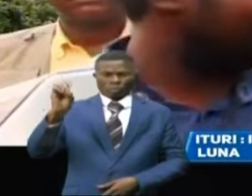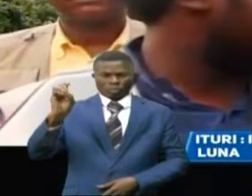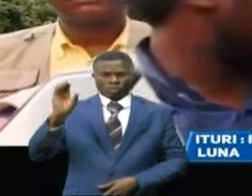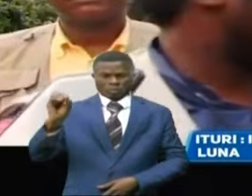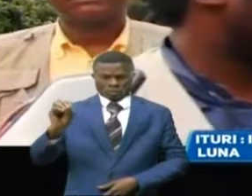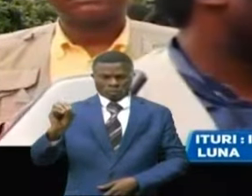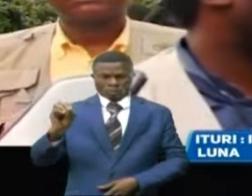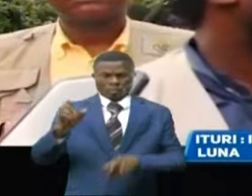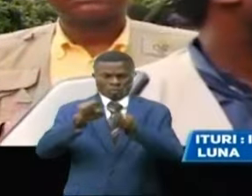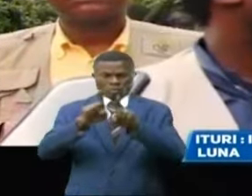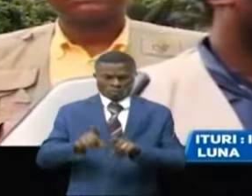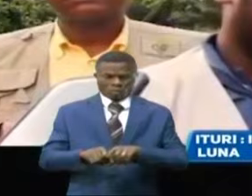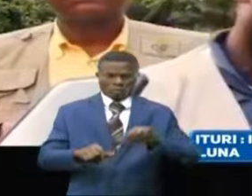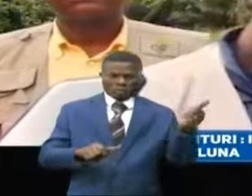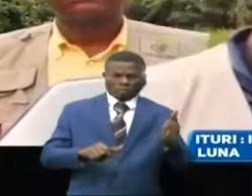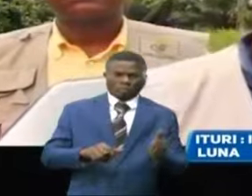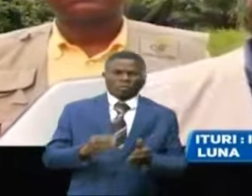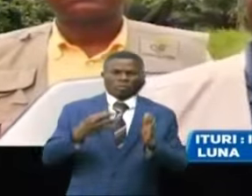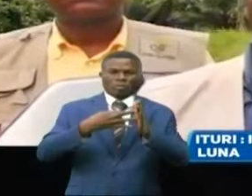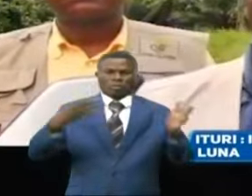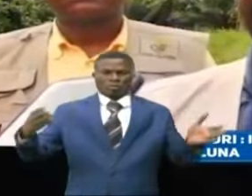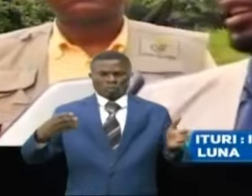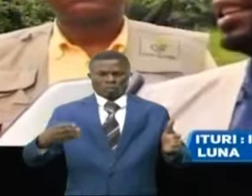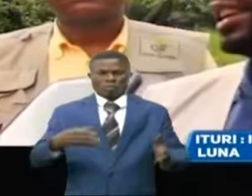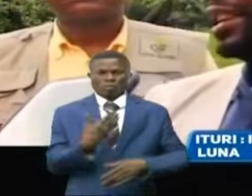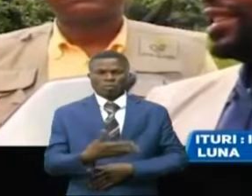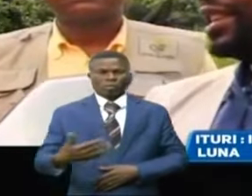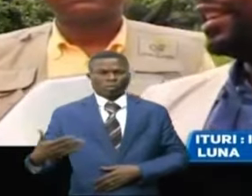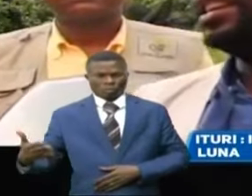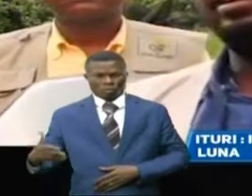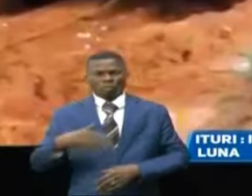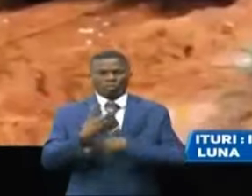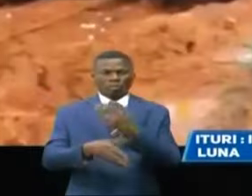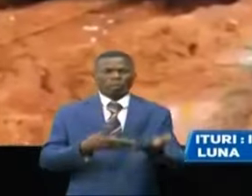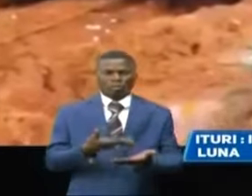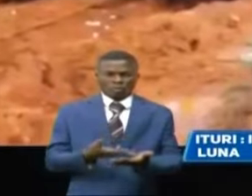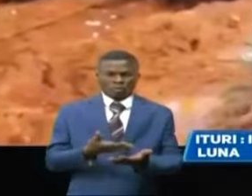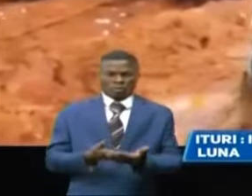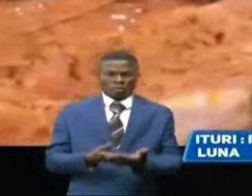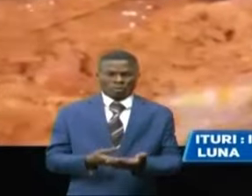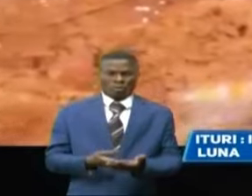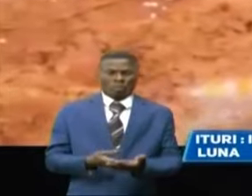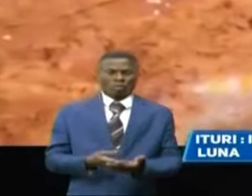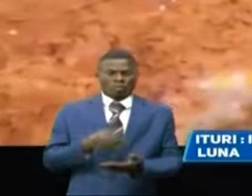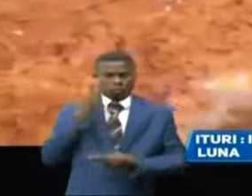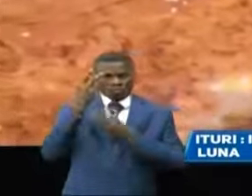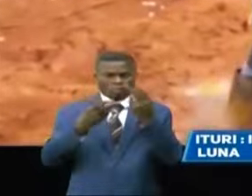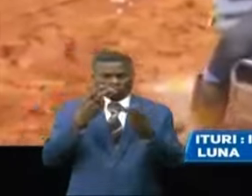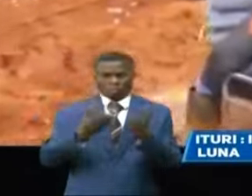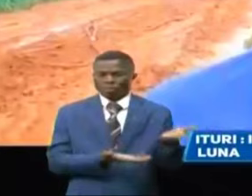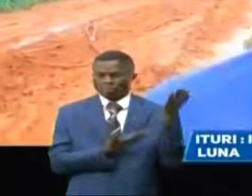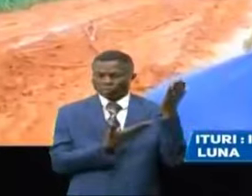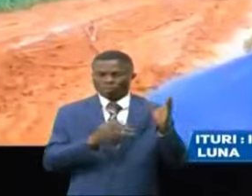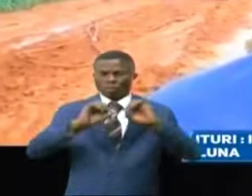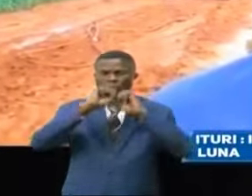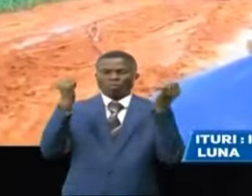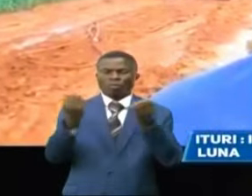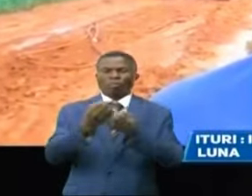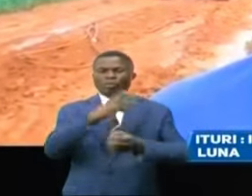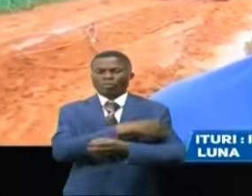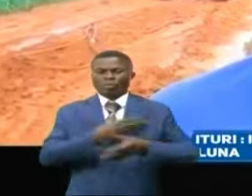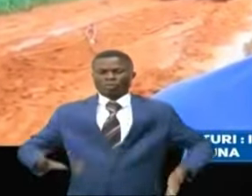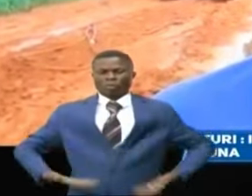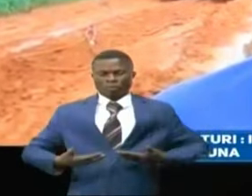Il y a aussi plus de 90 ouvrages à réhabiliter. Une descente saluée par la société civile de